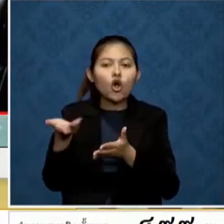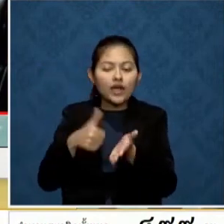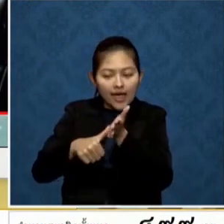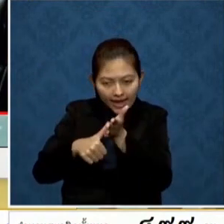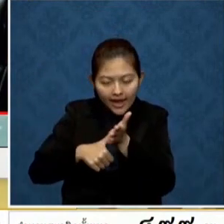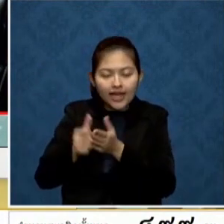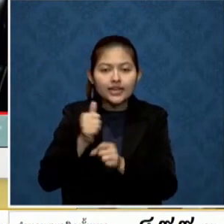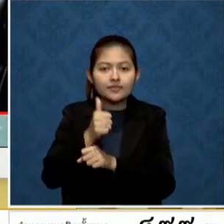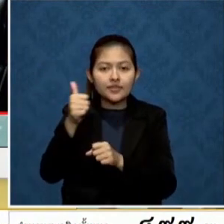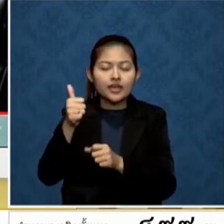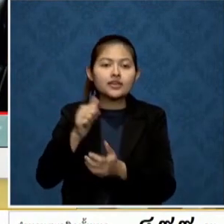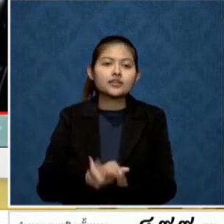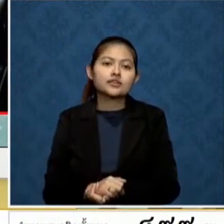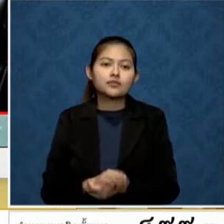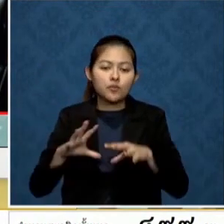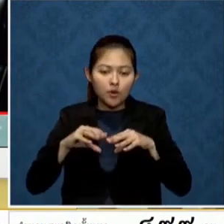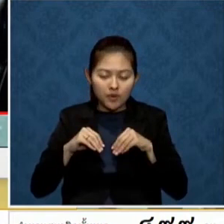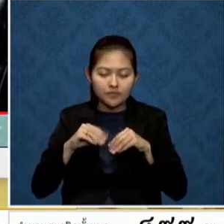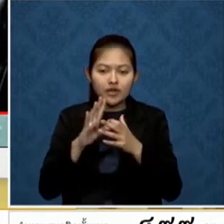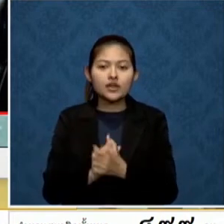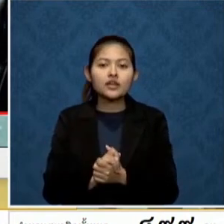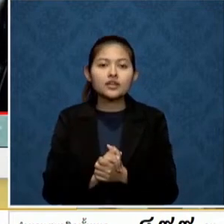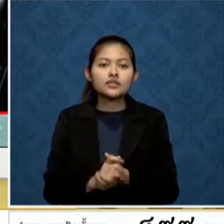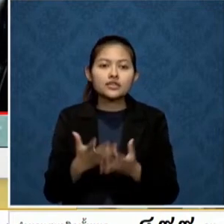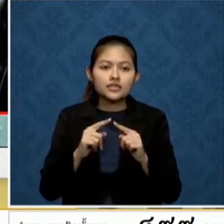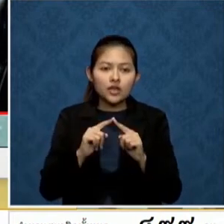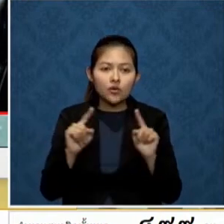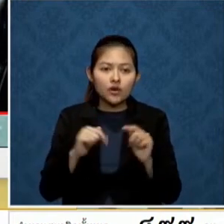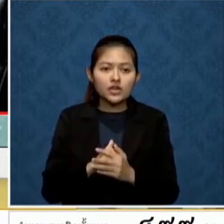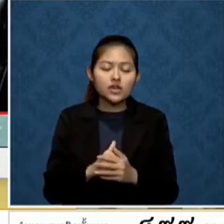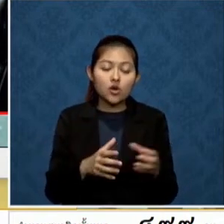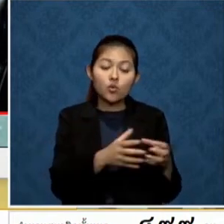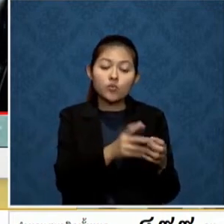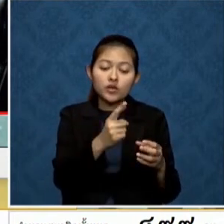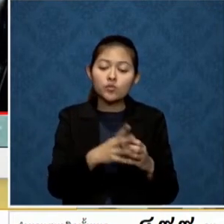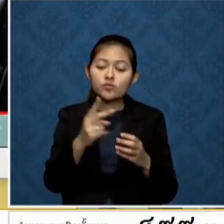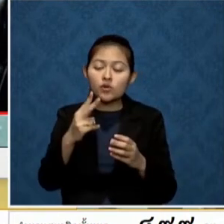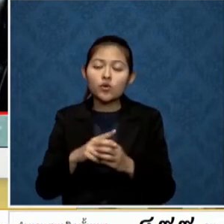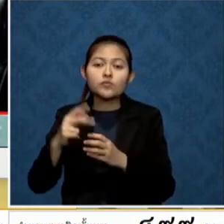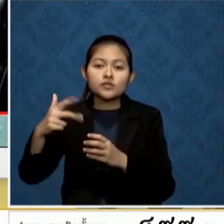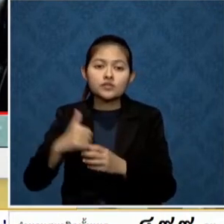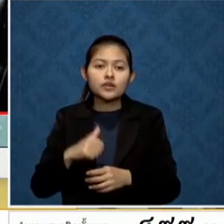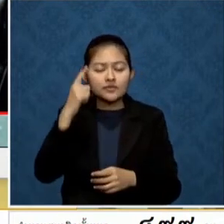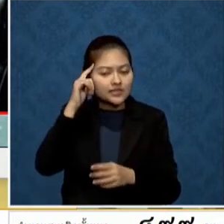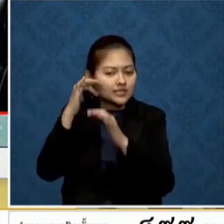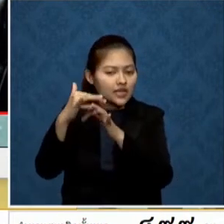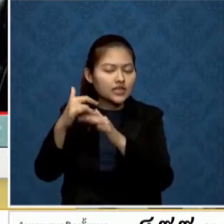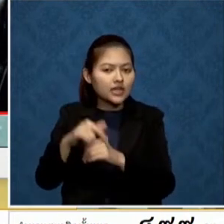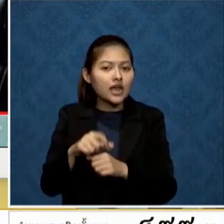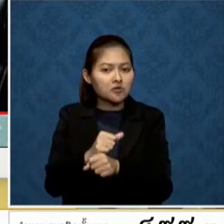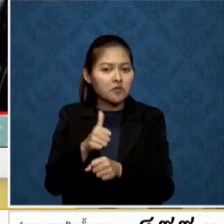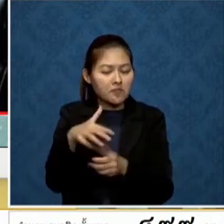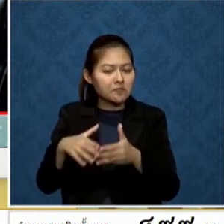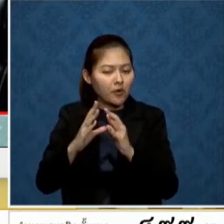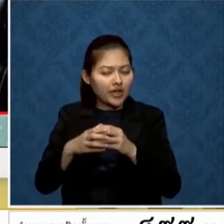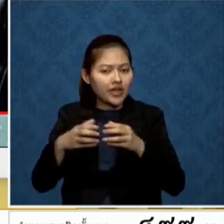แก้ไขนะครับความจริงแล้วเนี่ยถ้าพูดได้ถึงที่สุดนอกเหนือจาก 3คณะที่ผมได้ระบุไว้เนี่ยอีกเจตนานึงที่ผมอยากจะทำให้เกิด